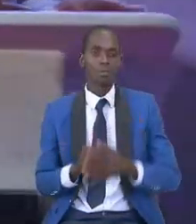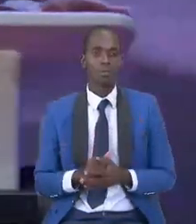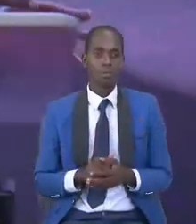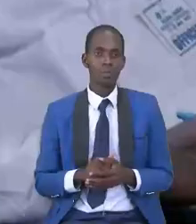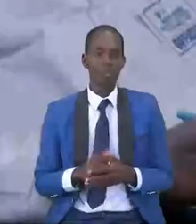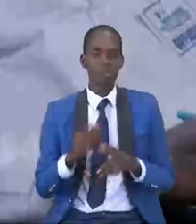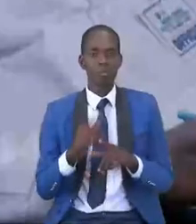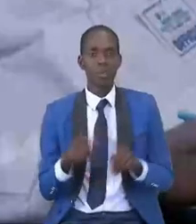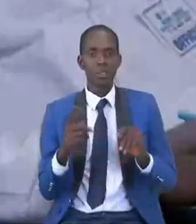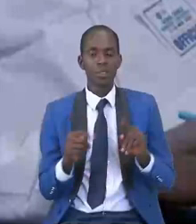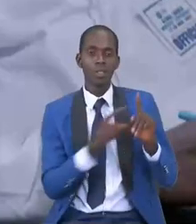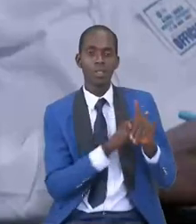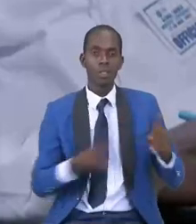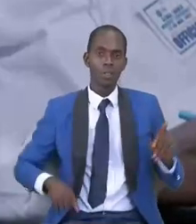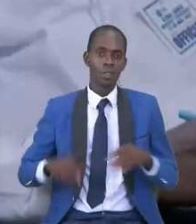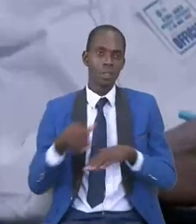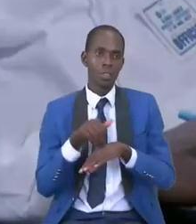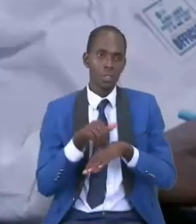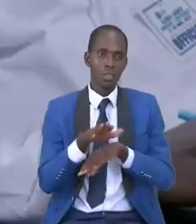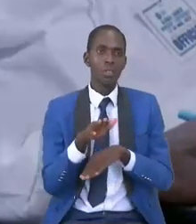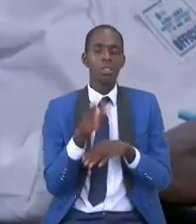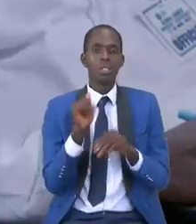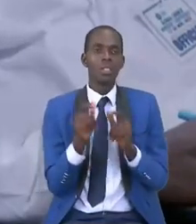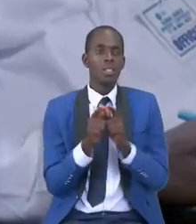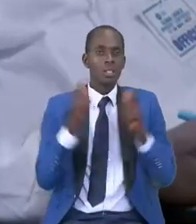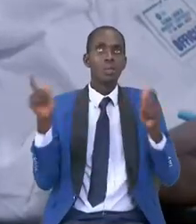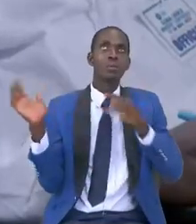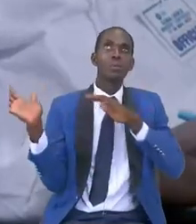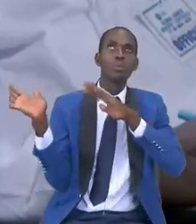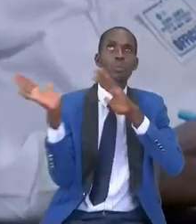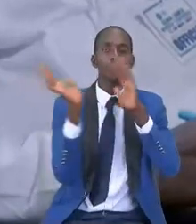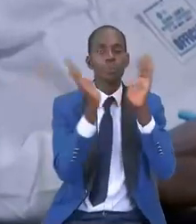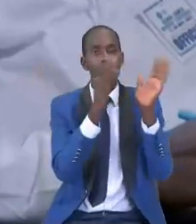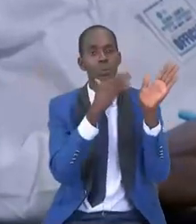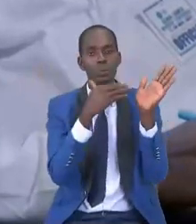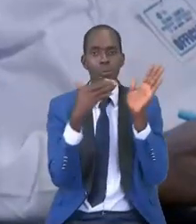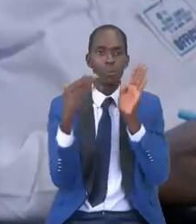verset 4, mais l'Éternel fit souffler sur la mer